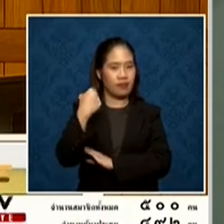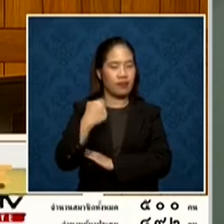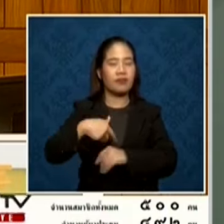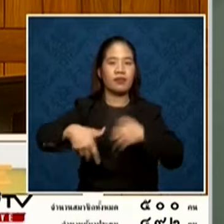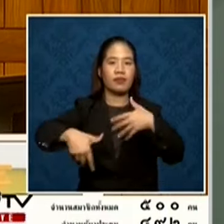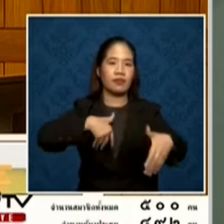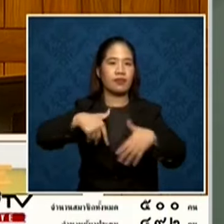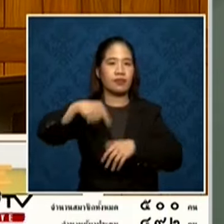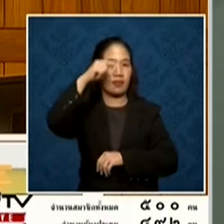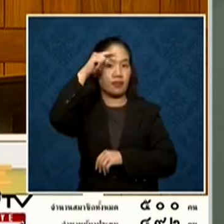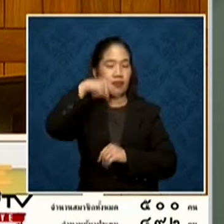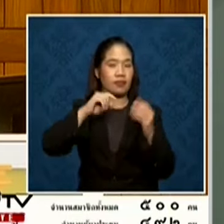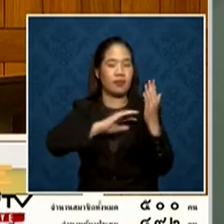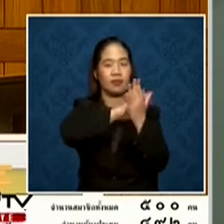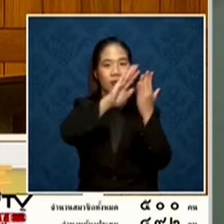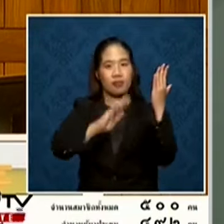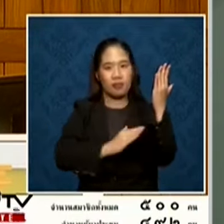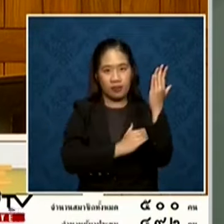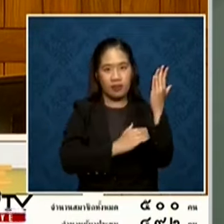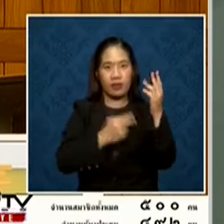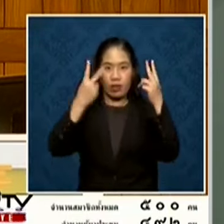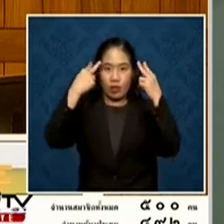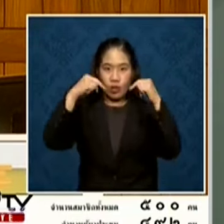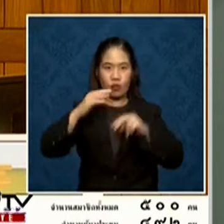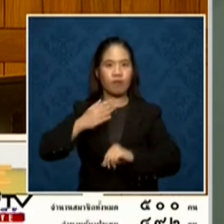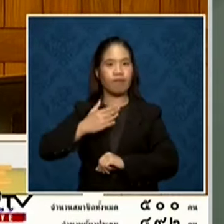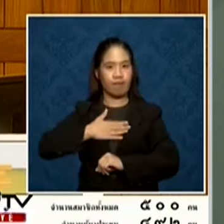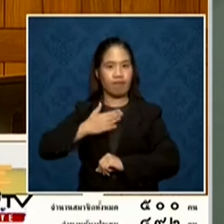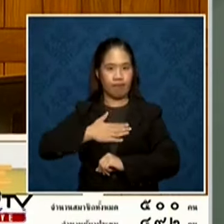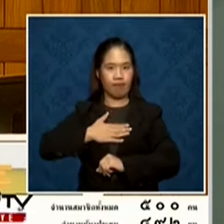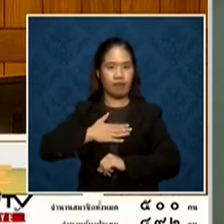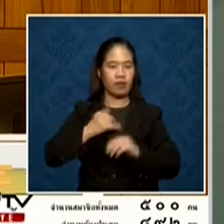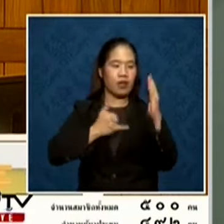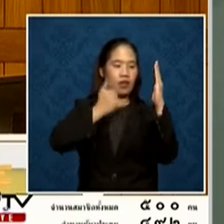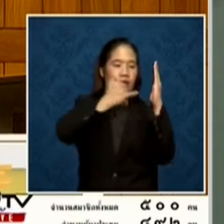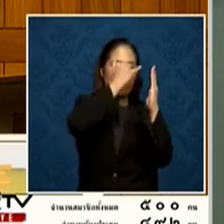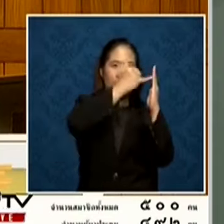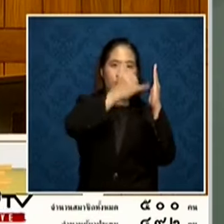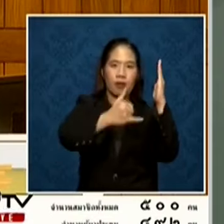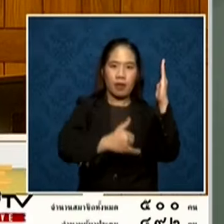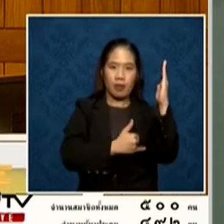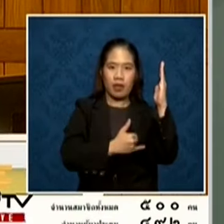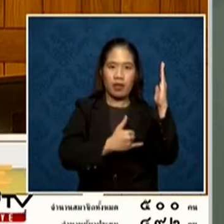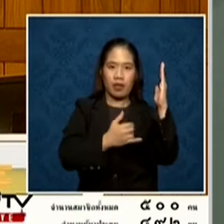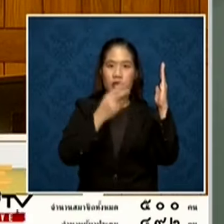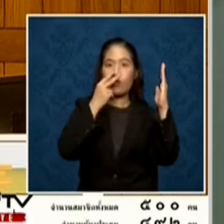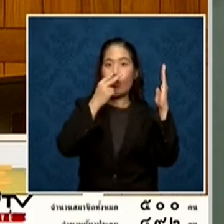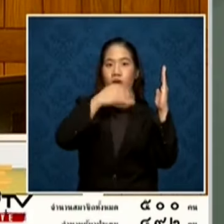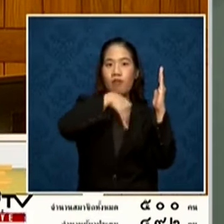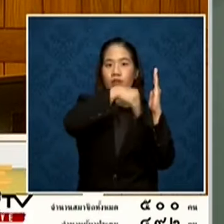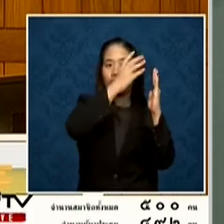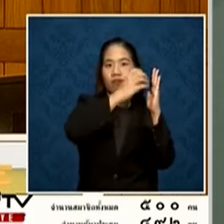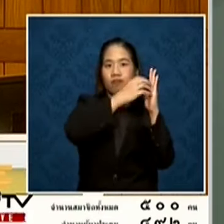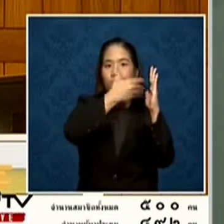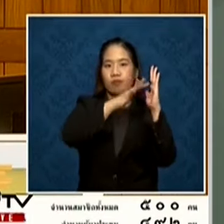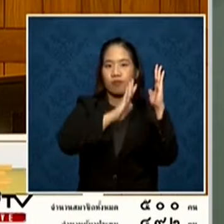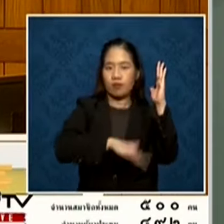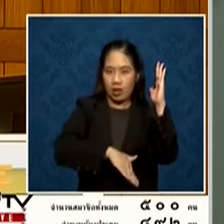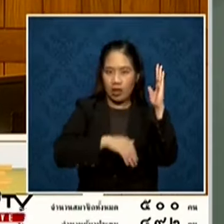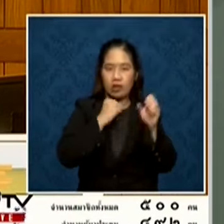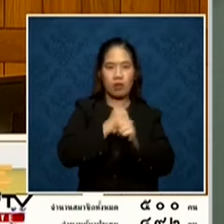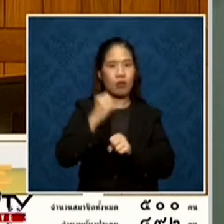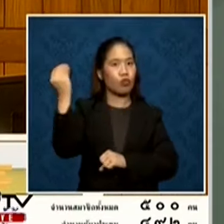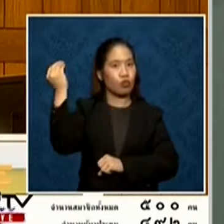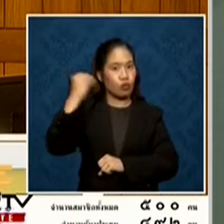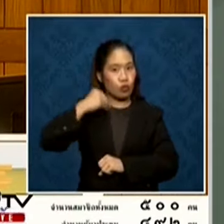ที่มีนายกตัวจริงคอยบริหารจัดการอยู ่ ท่านมีสิทธิ์ที่จะพูดแต่ท่านไม่มีสิทธิ์ที่จะตัดสินใจ ครับการตอบโต้